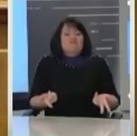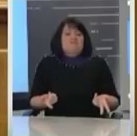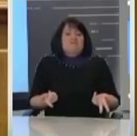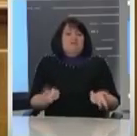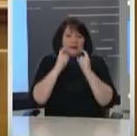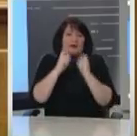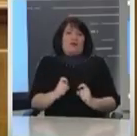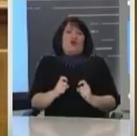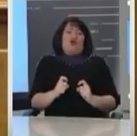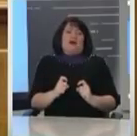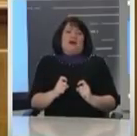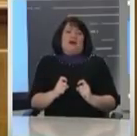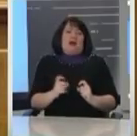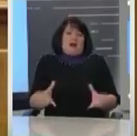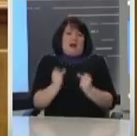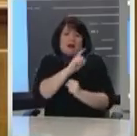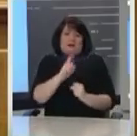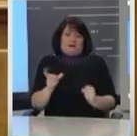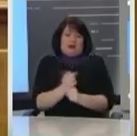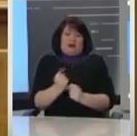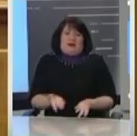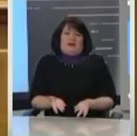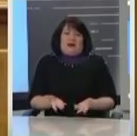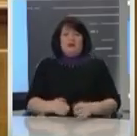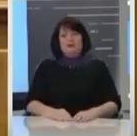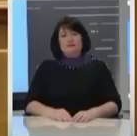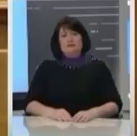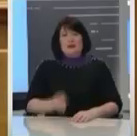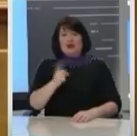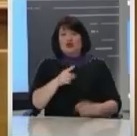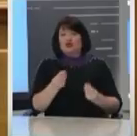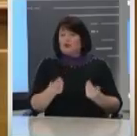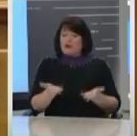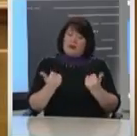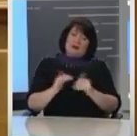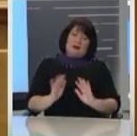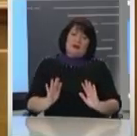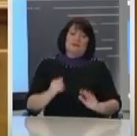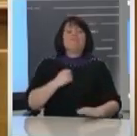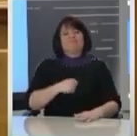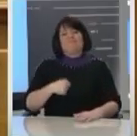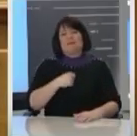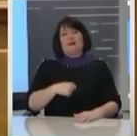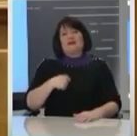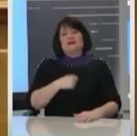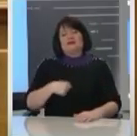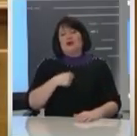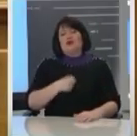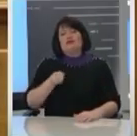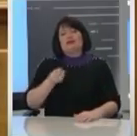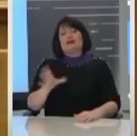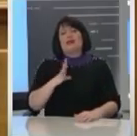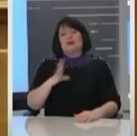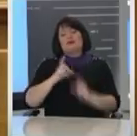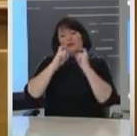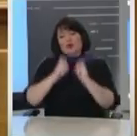και μη, οι πολίτες για να επιβιώσουν. Δεν έχουν άλλες επιλογές και είναι δυστυχώς όλο ένα και περισσότεροι αυτοί